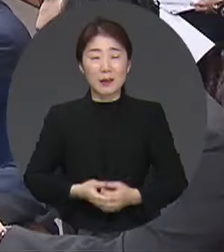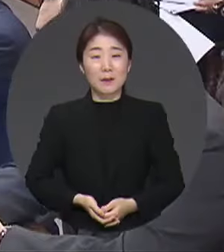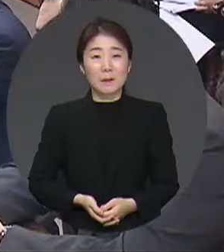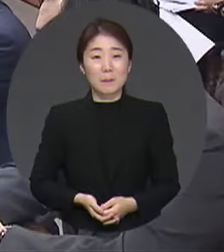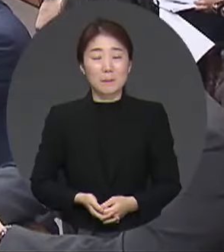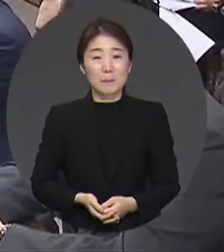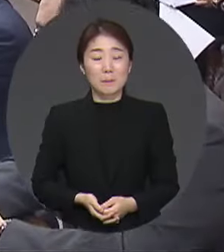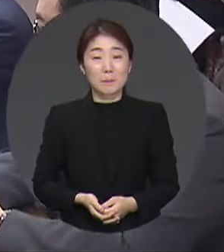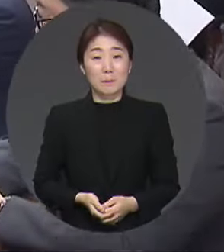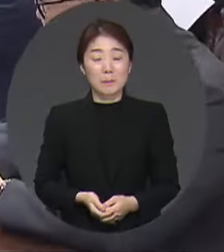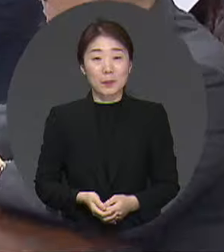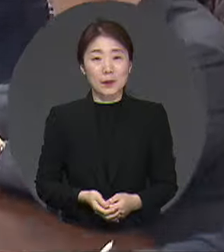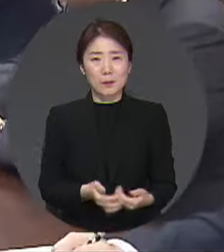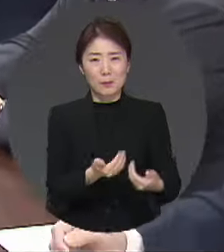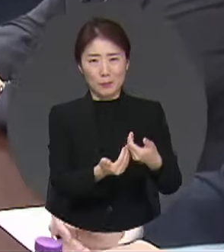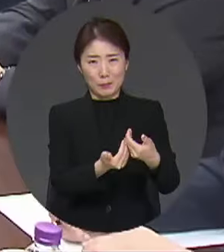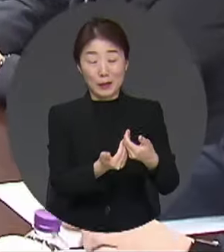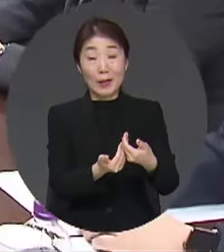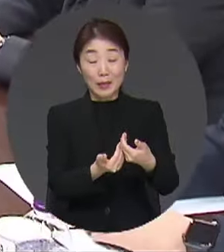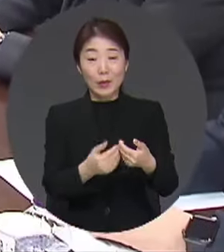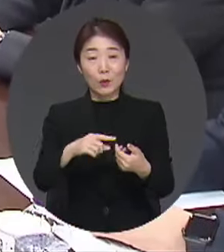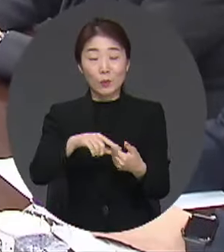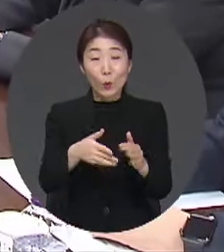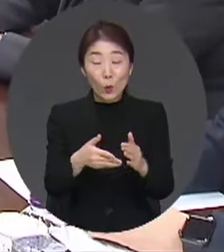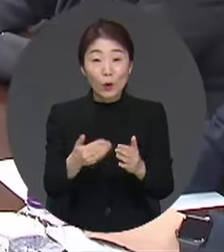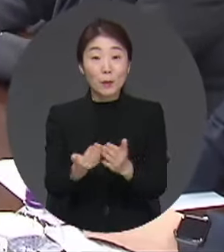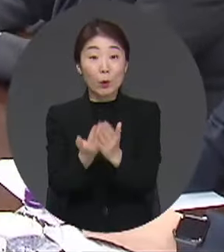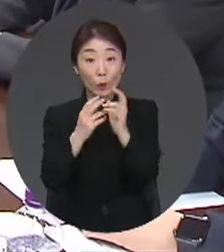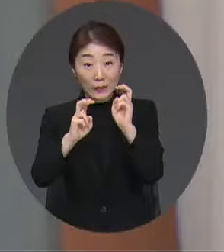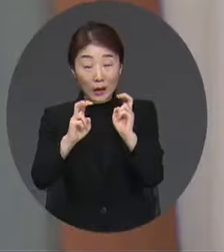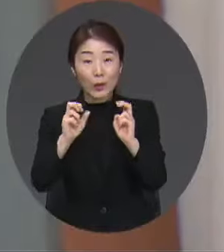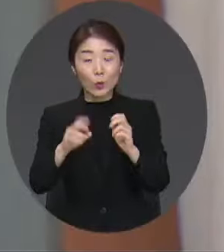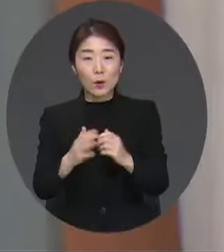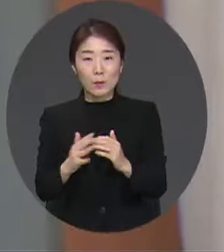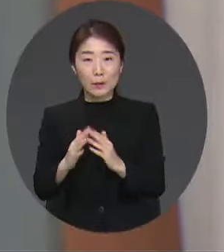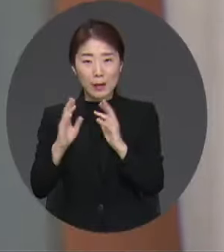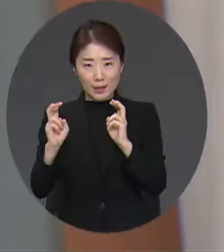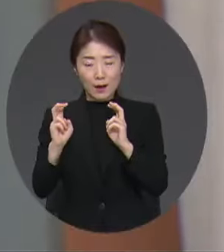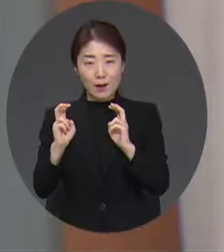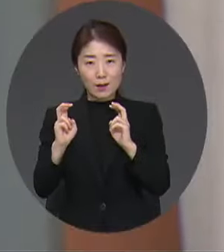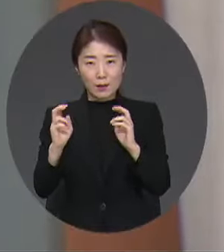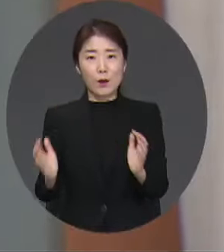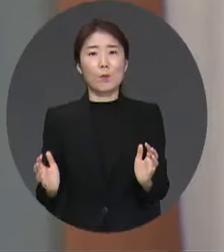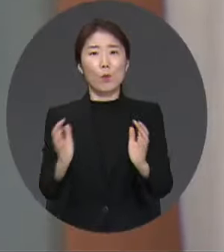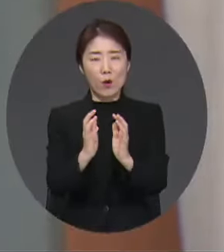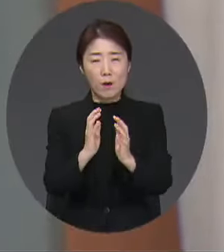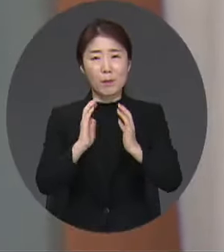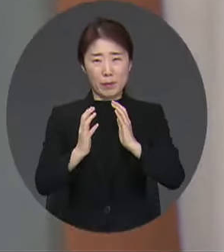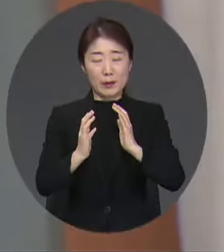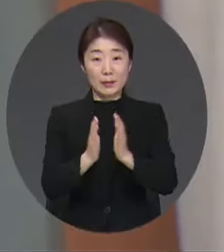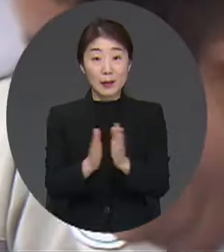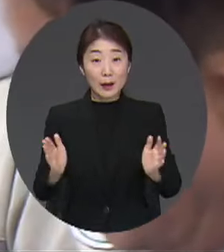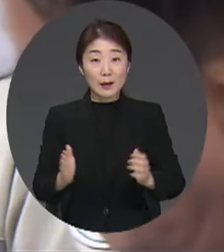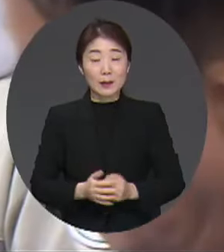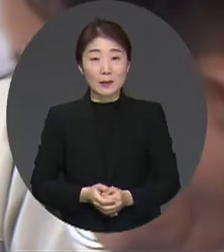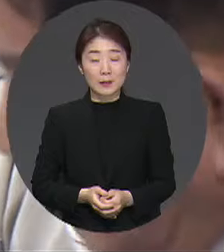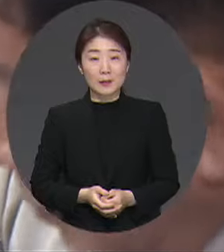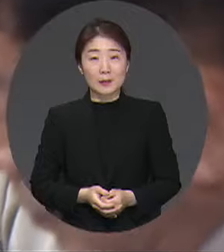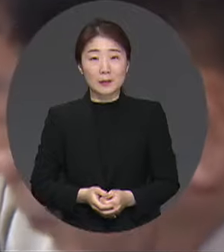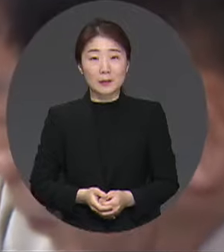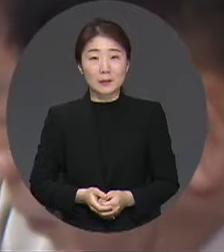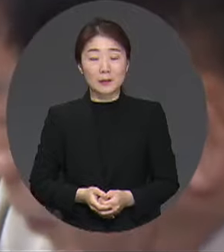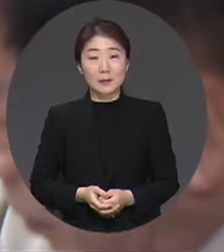같습니다 이러한 갈등 속에 경상남도와 경남 개발공사 시공사 관계자들이 대책 회의를 열었습니다이